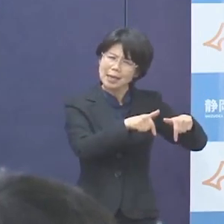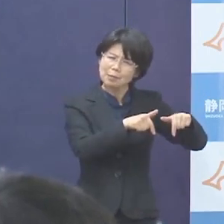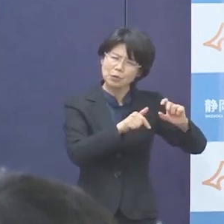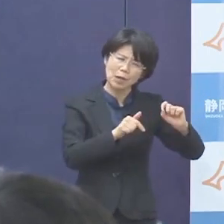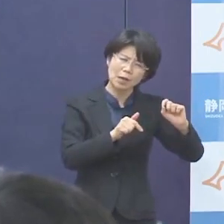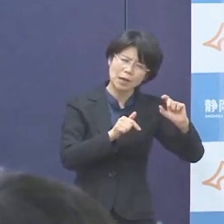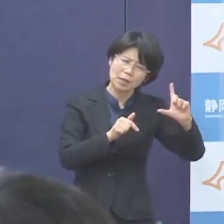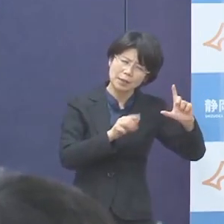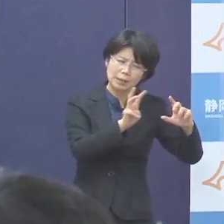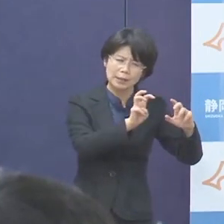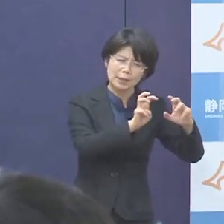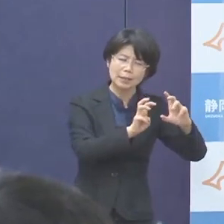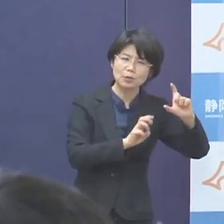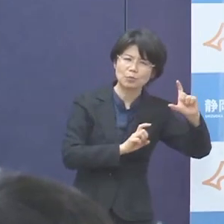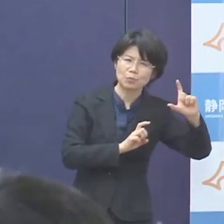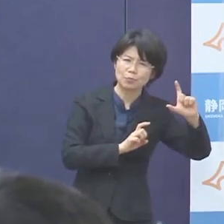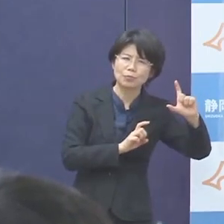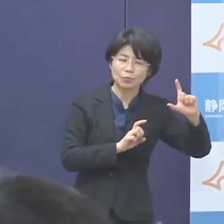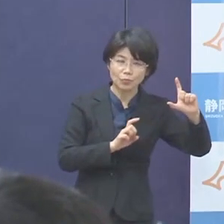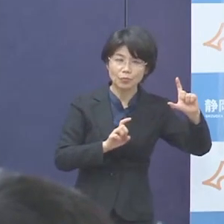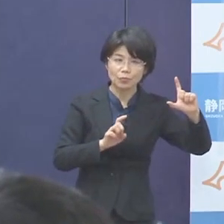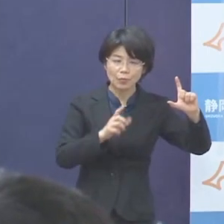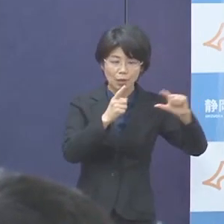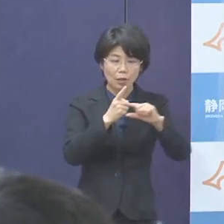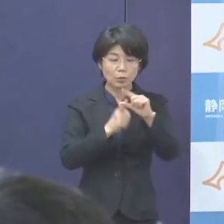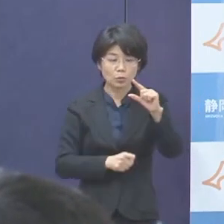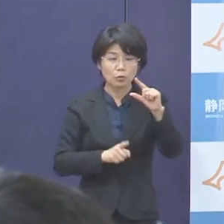、中部はぐっと下がりまして